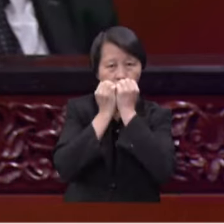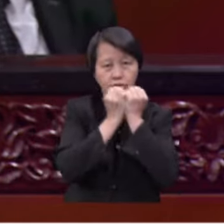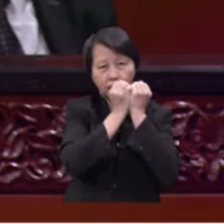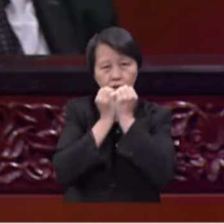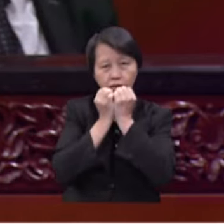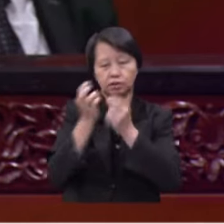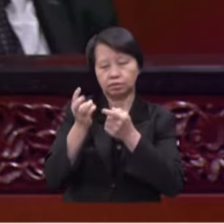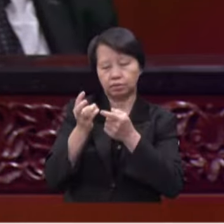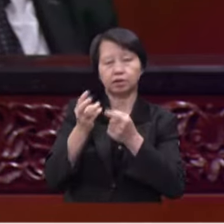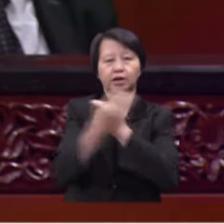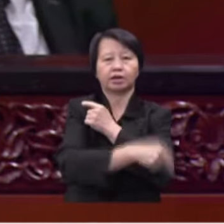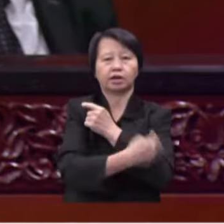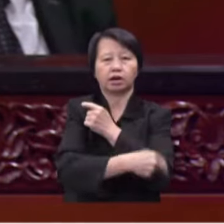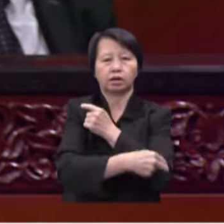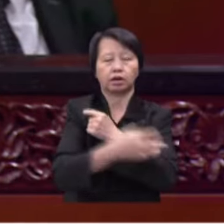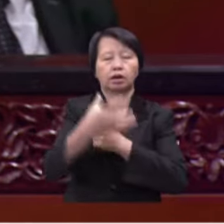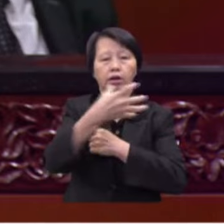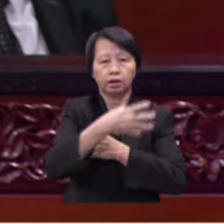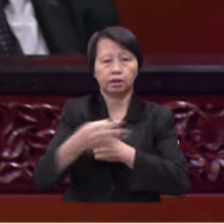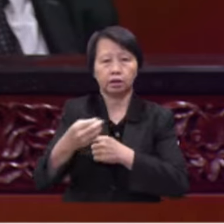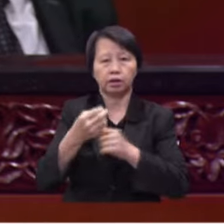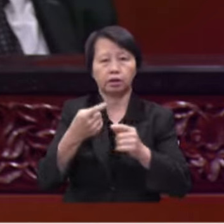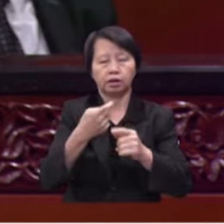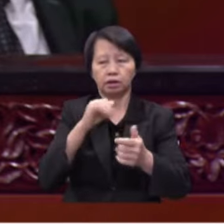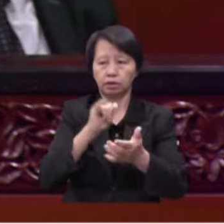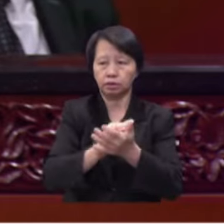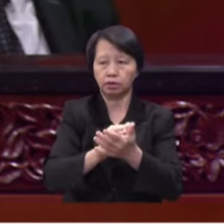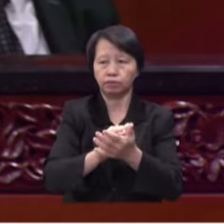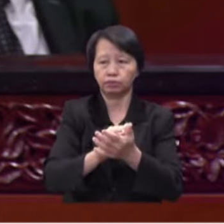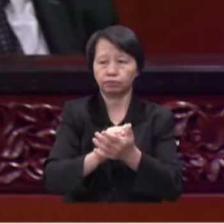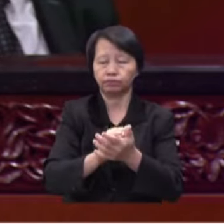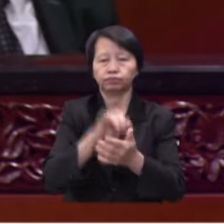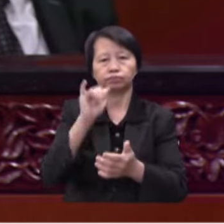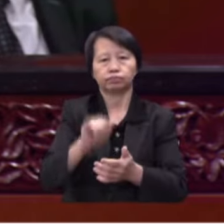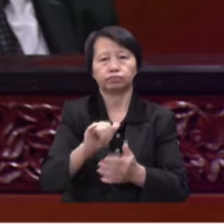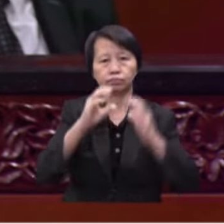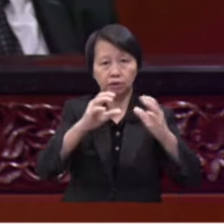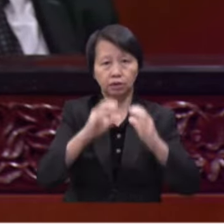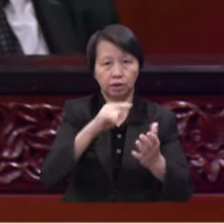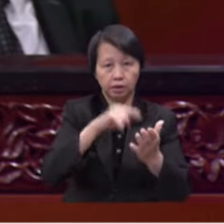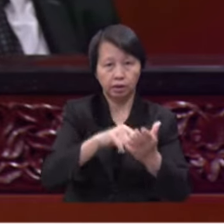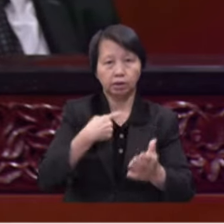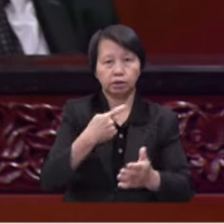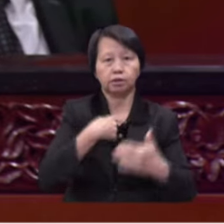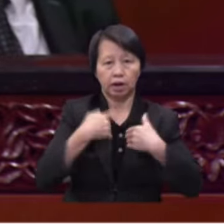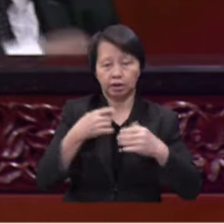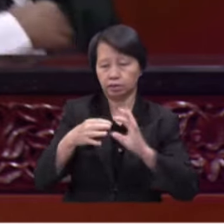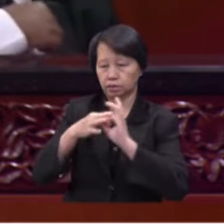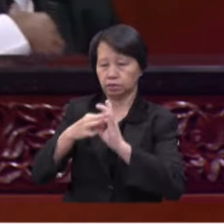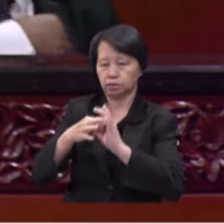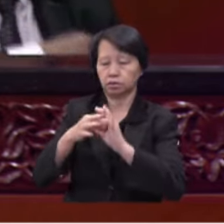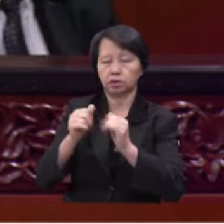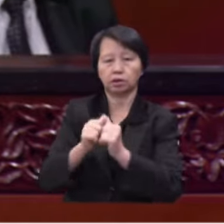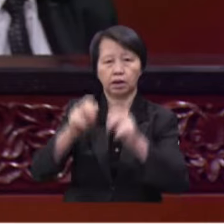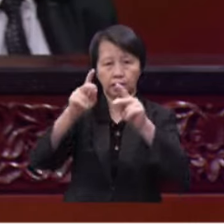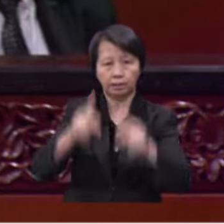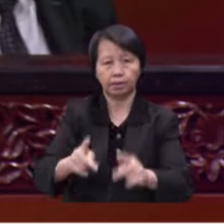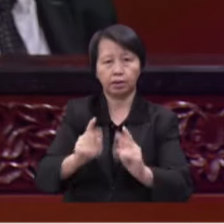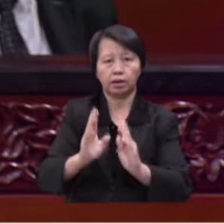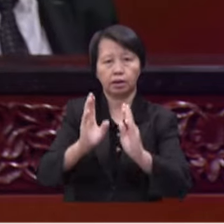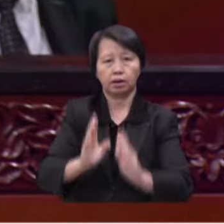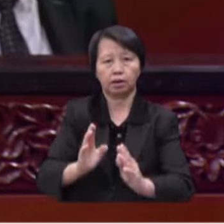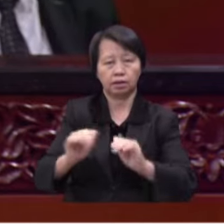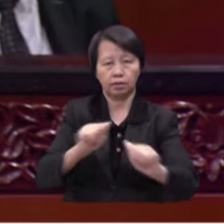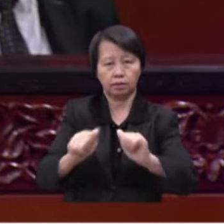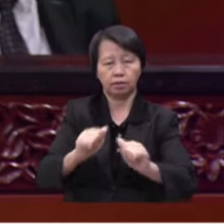kitchen sekarang dan selain peta yang yang cara ini kita juga bekerja sama dengan pihak berbatasan